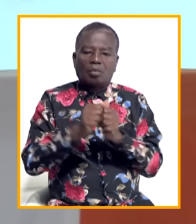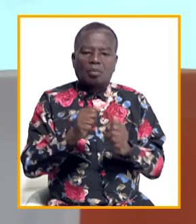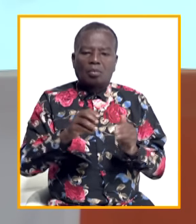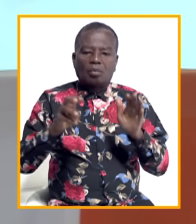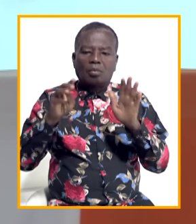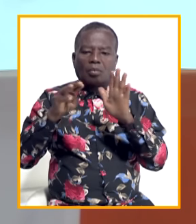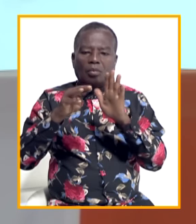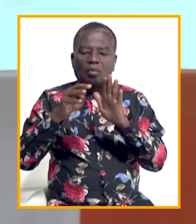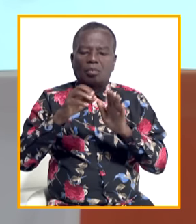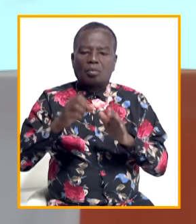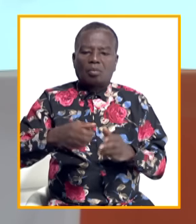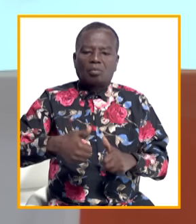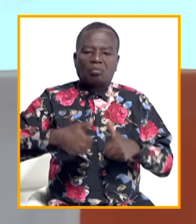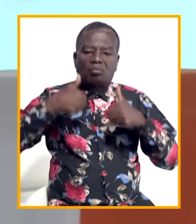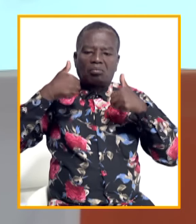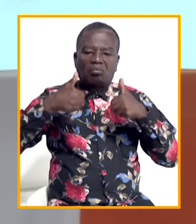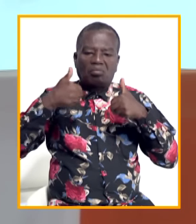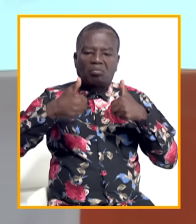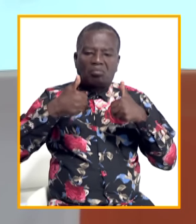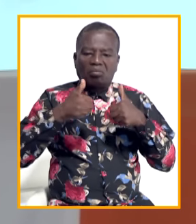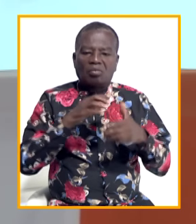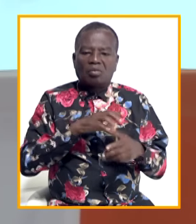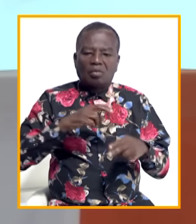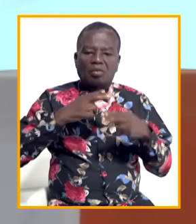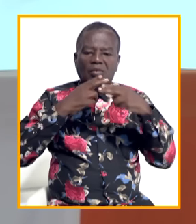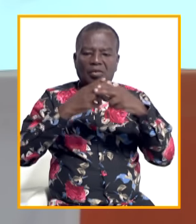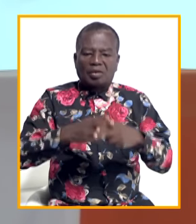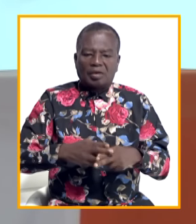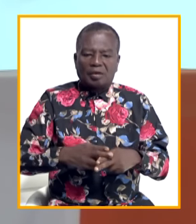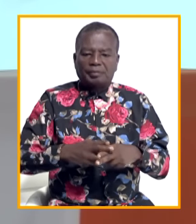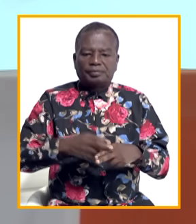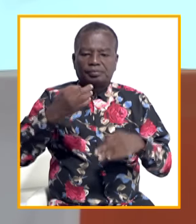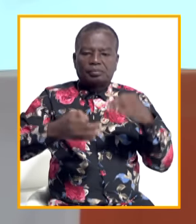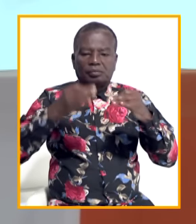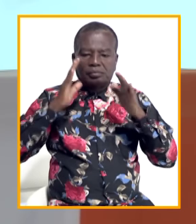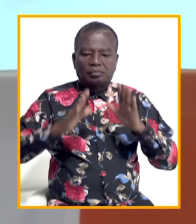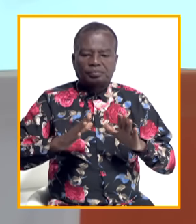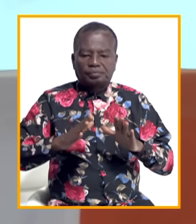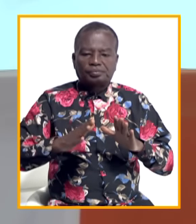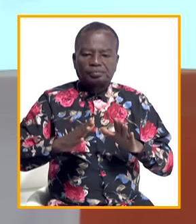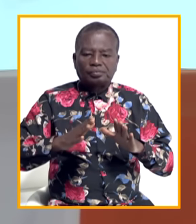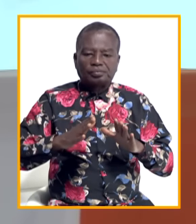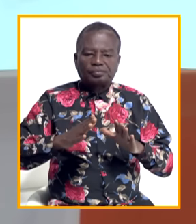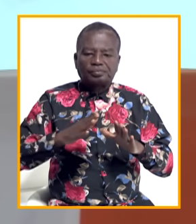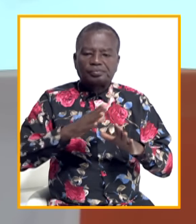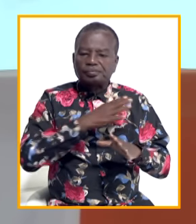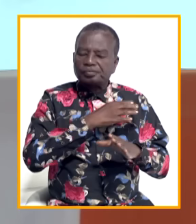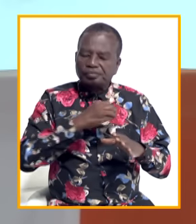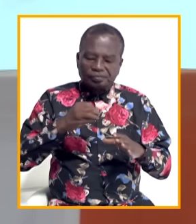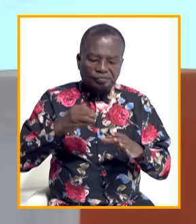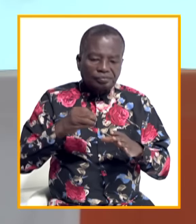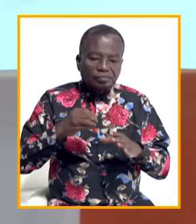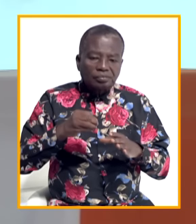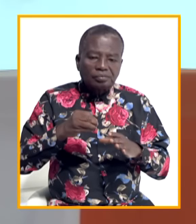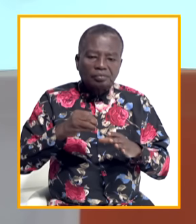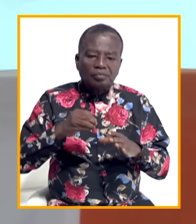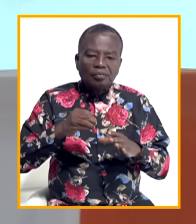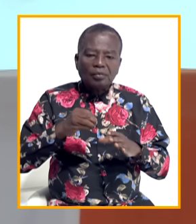a été ainsi élevé au grade de magistrat hors hiérarchie, groupe B, puis à celui de magistrat hors hiérarchie, groupe